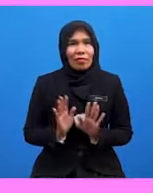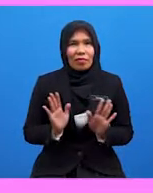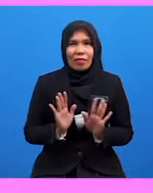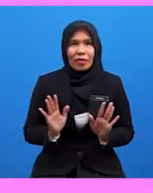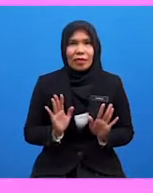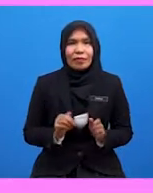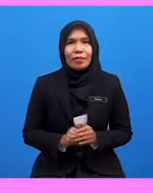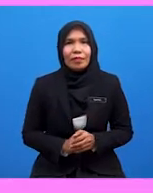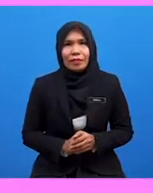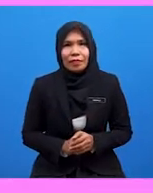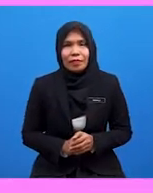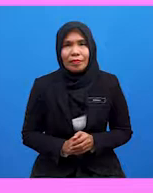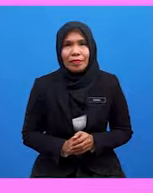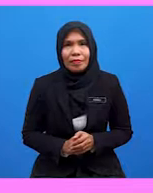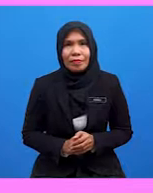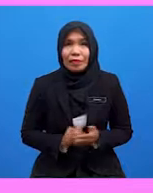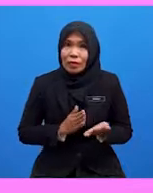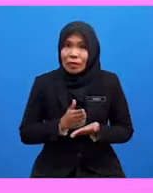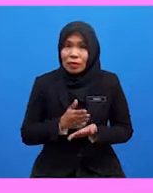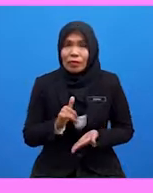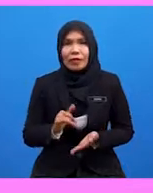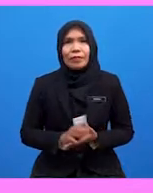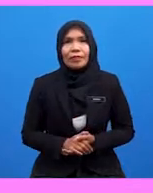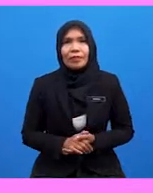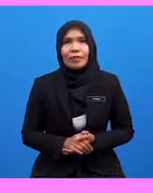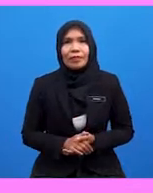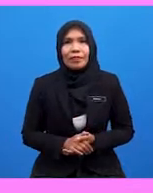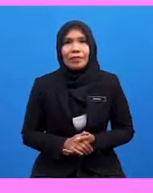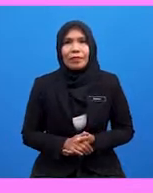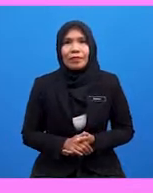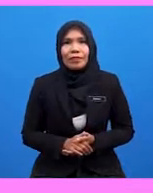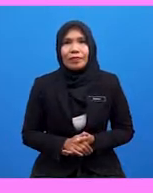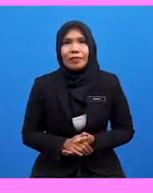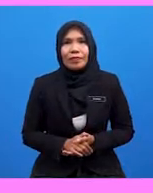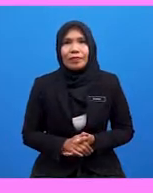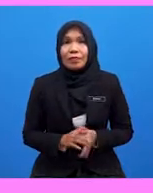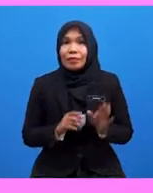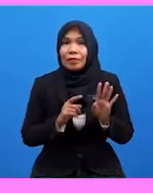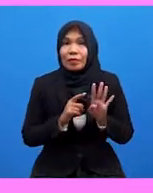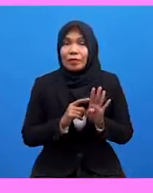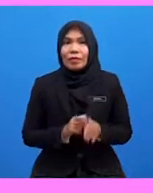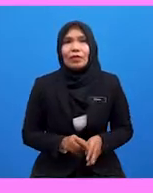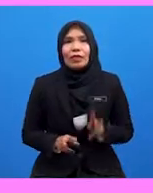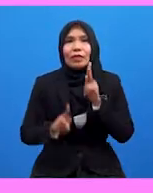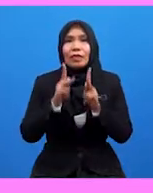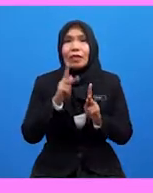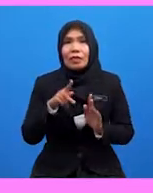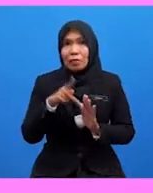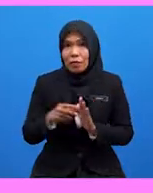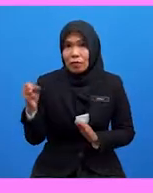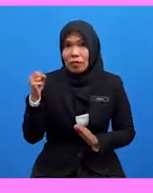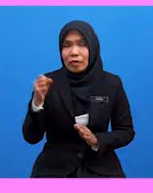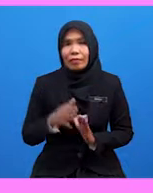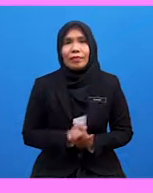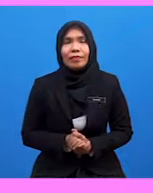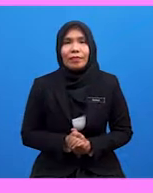iaitu enggan. Seterusnya, kita lihat pula kata penguat yang mendahului kata adjektif